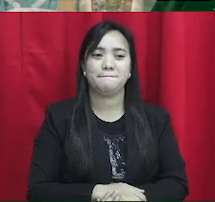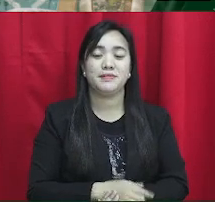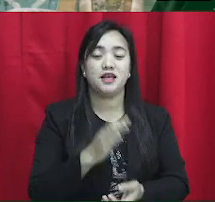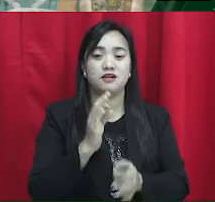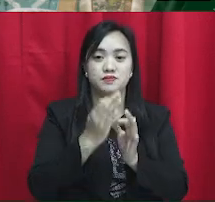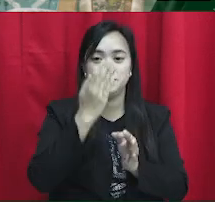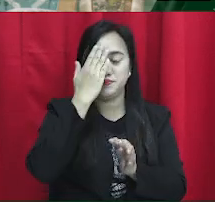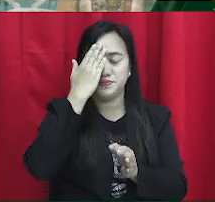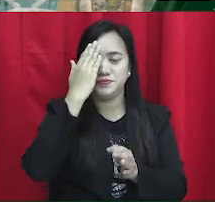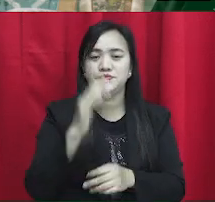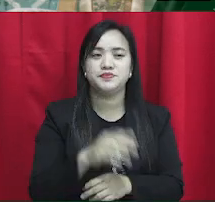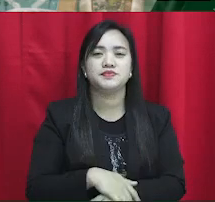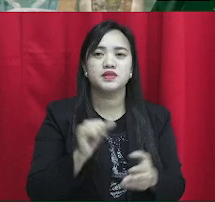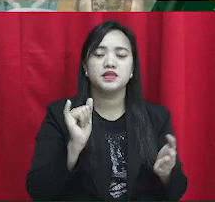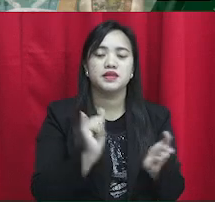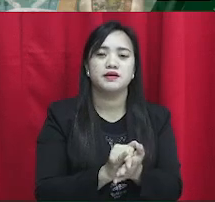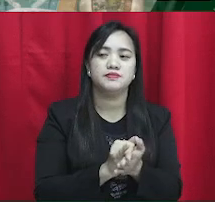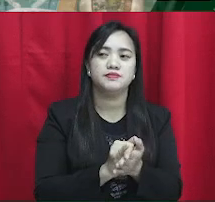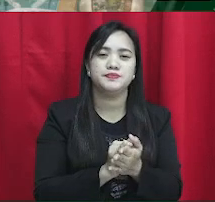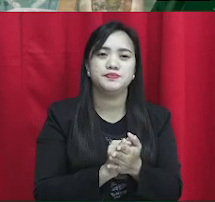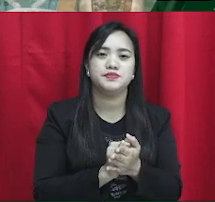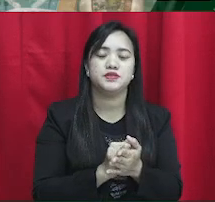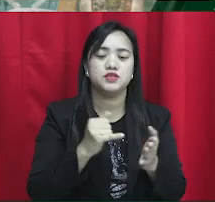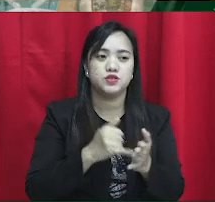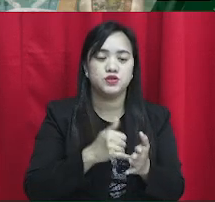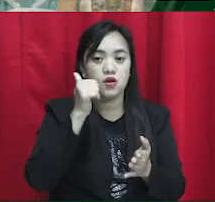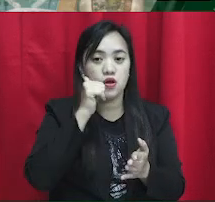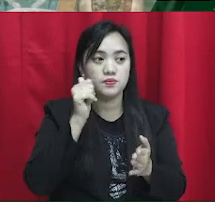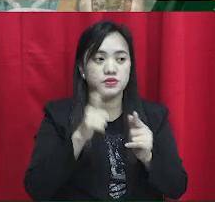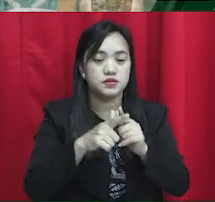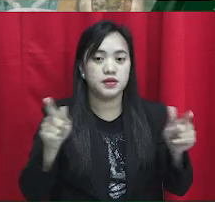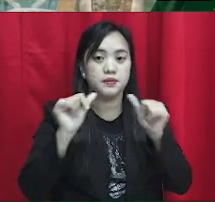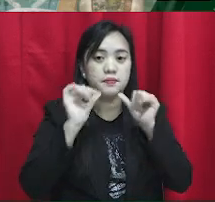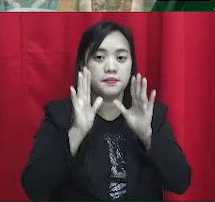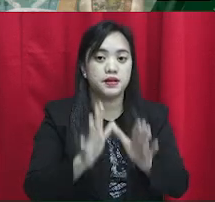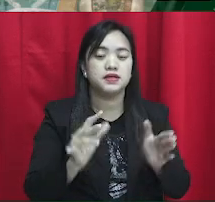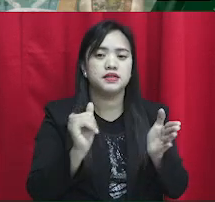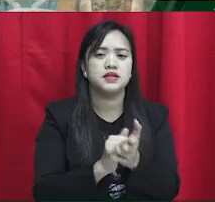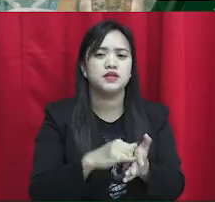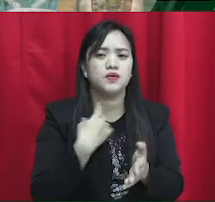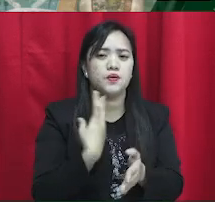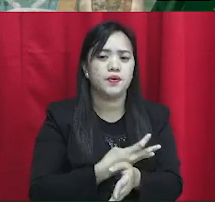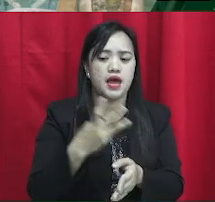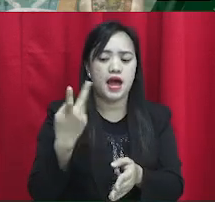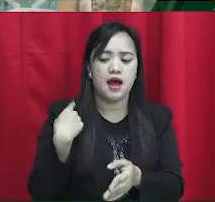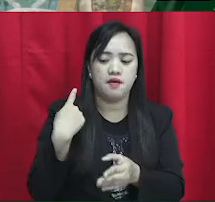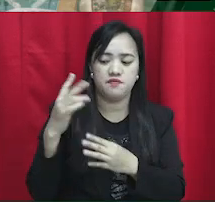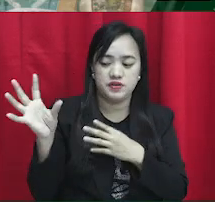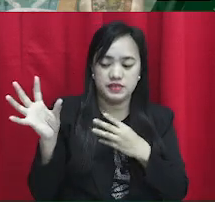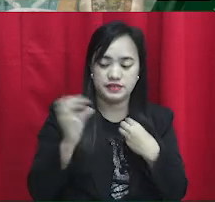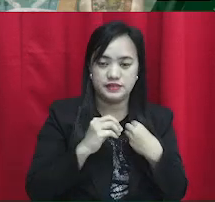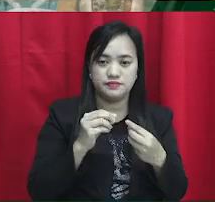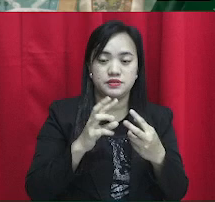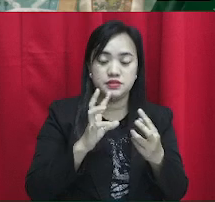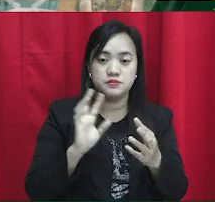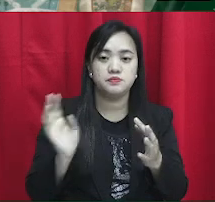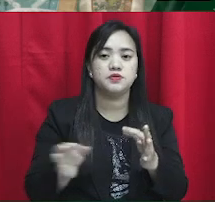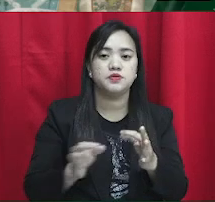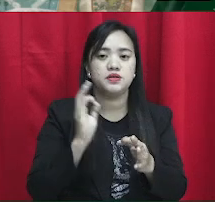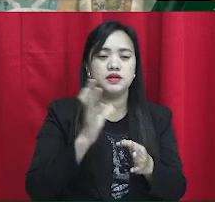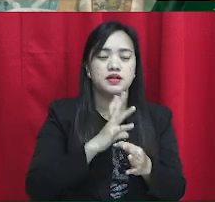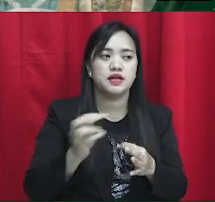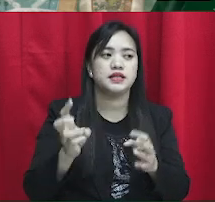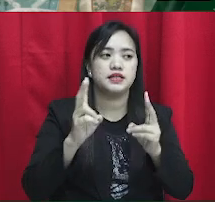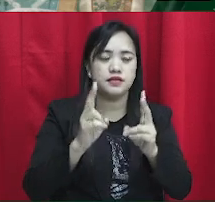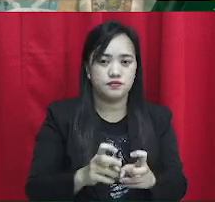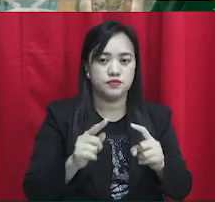mga kapatid, yan po ang sinasabi natin. It's always a great blessing na meron po tayo tinatanggap na pagpapala sa Panginoon spiritually. Amen.